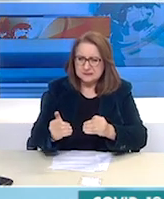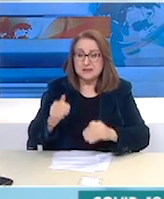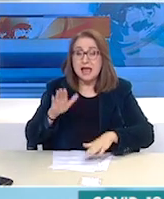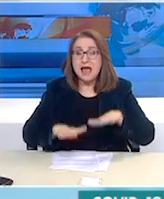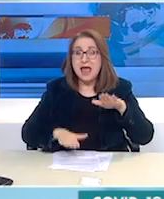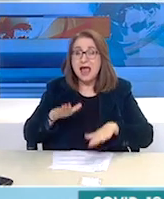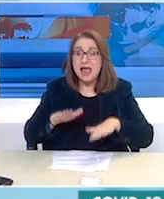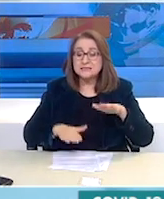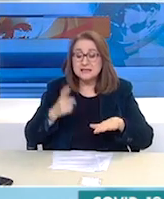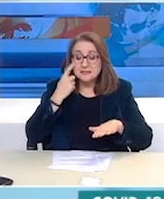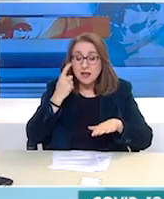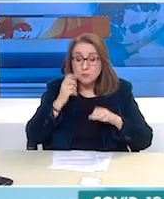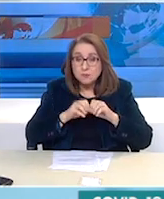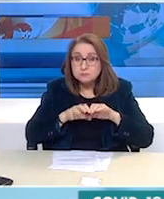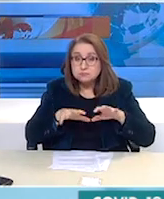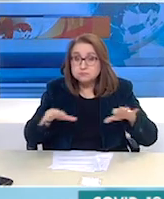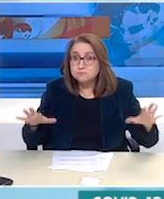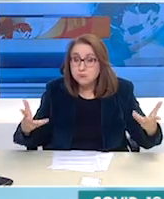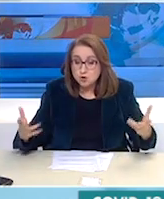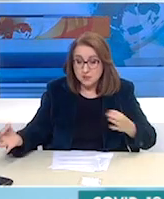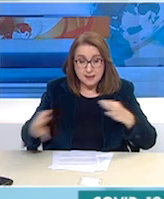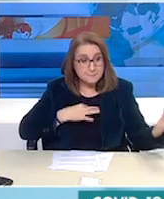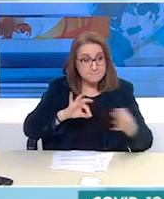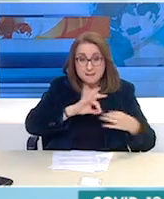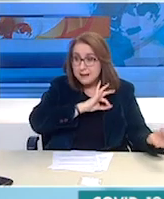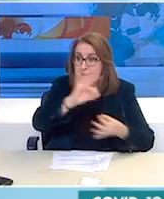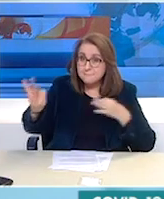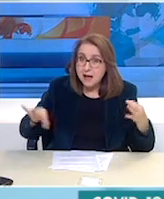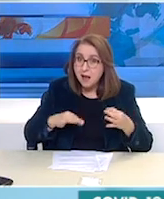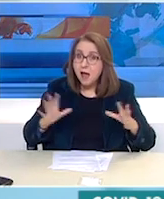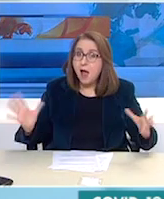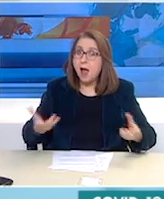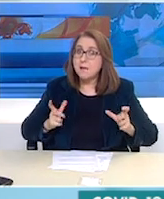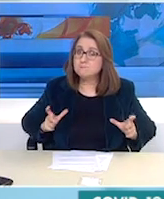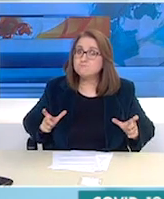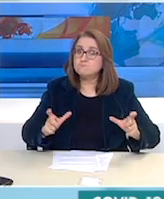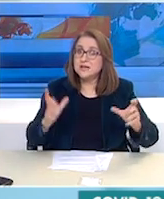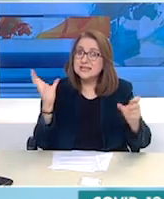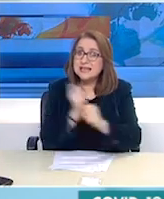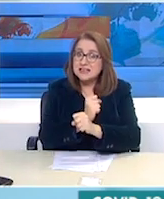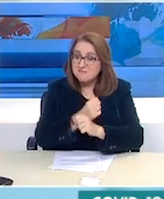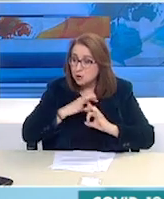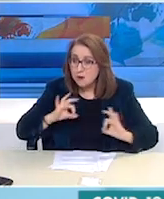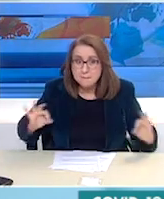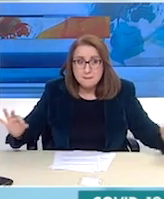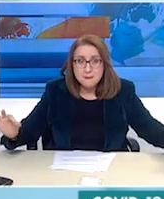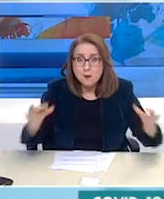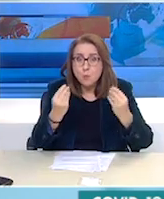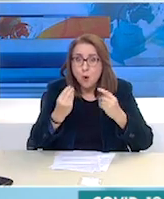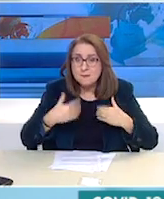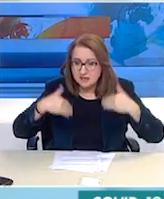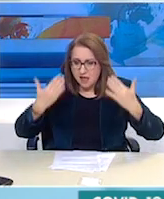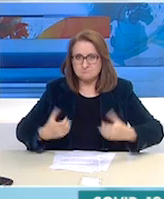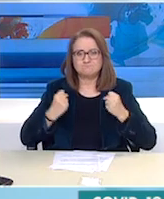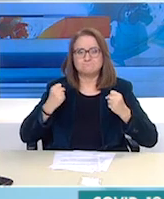που ονομάζεται ανοσία της αγέλης. Τα επιστημονικά δεδομένα θα συσσωρεύονται στους επόμενους δύο μήνες με πολύ σημαντική ταχύτητα και